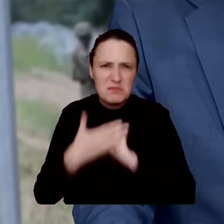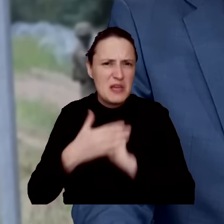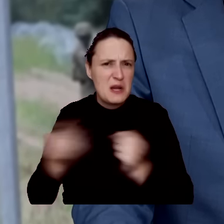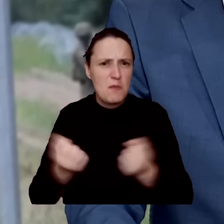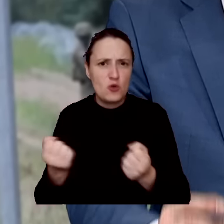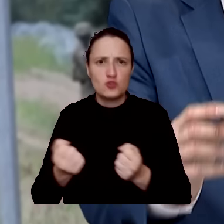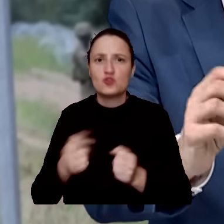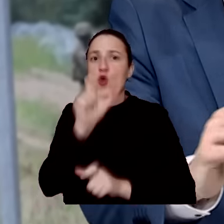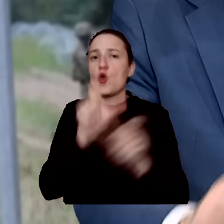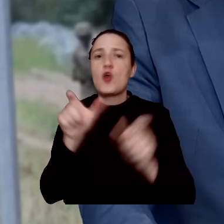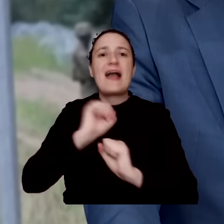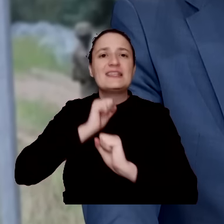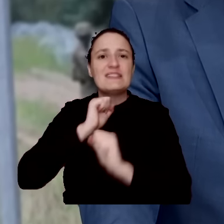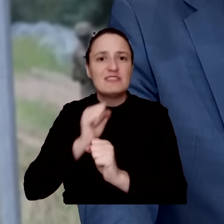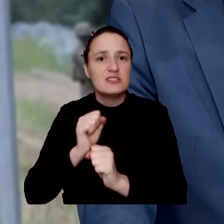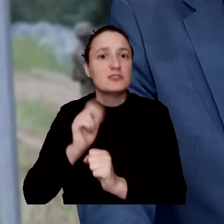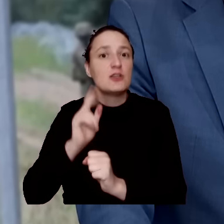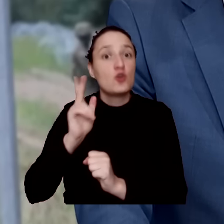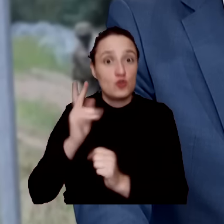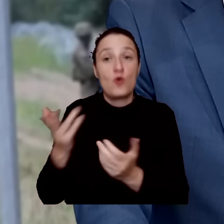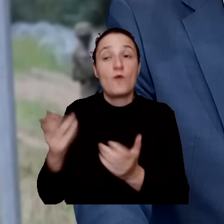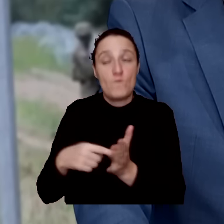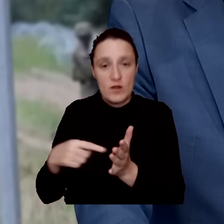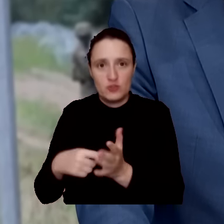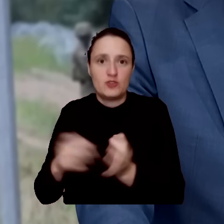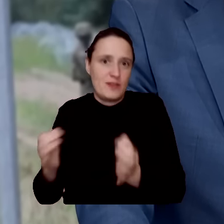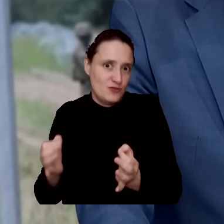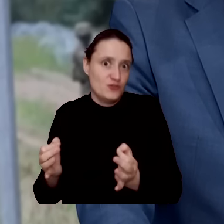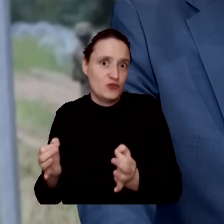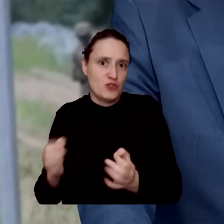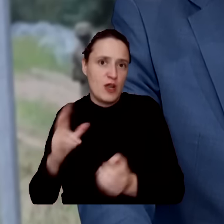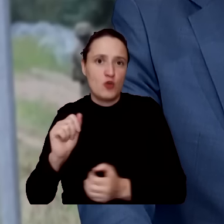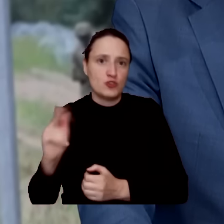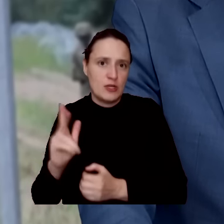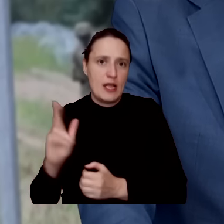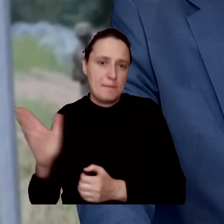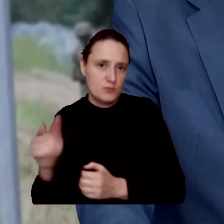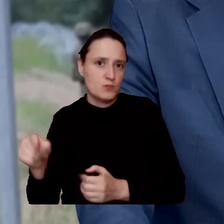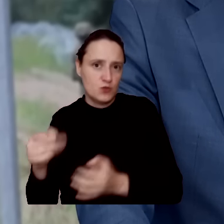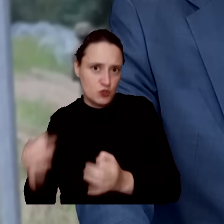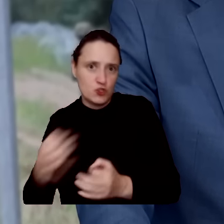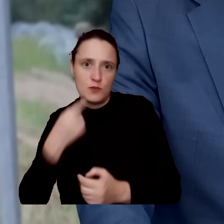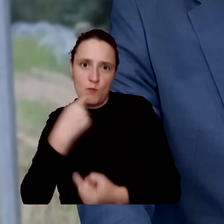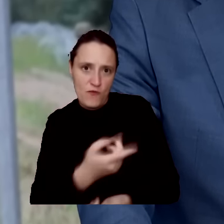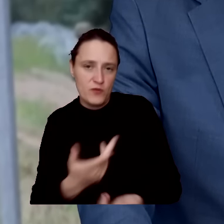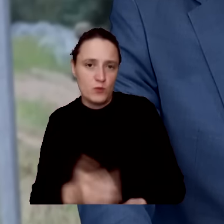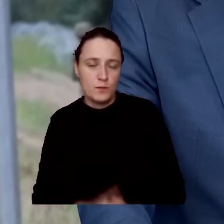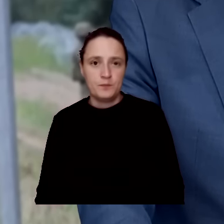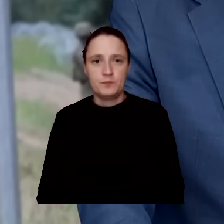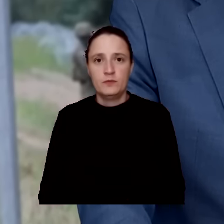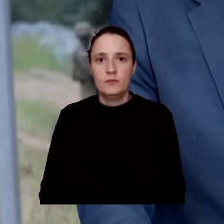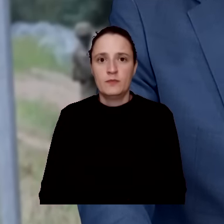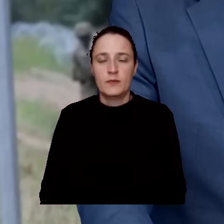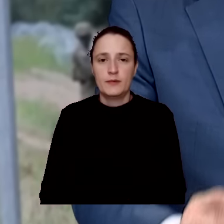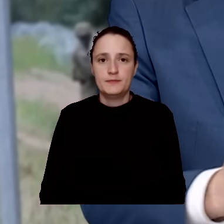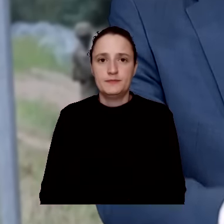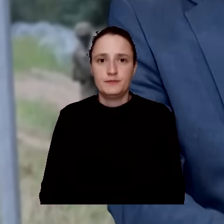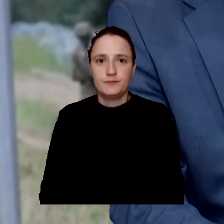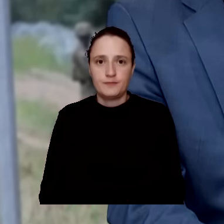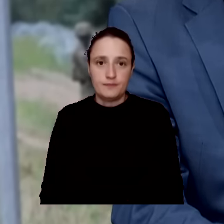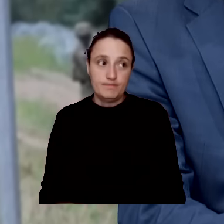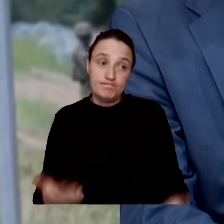tych aktywistów, do których w tej wypowiedzi się pan minister zwracał. No ale